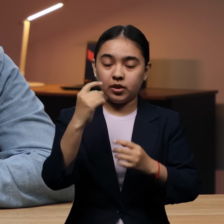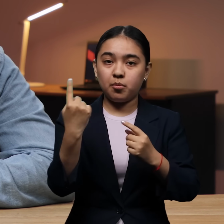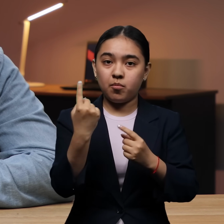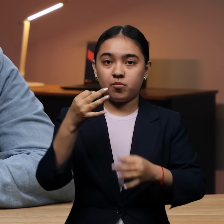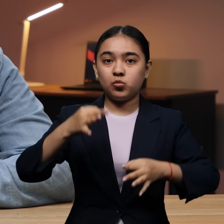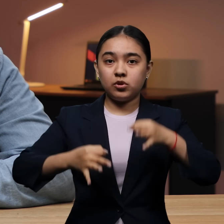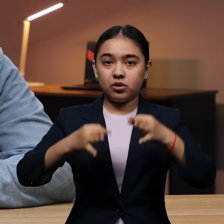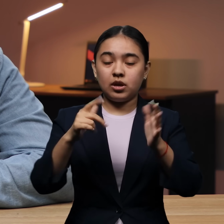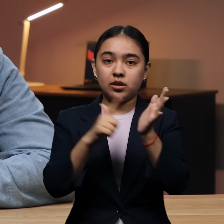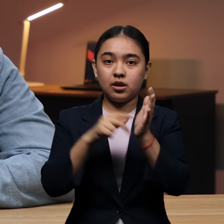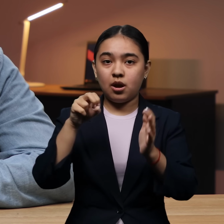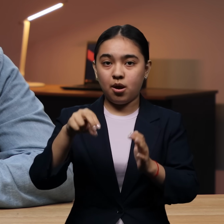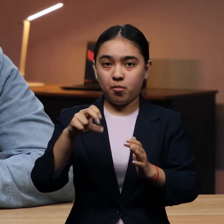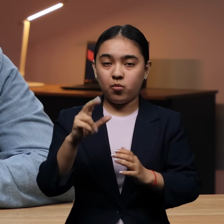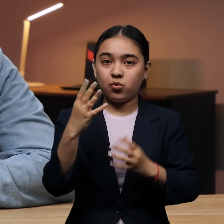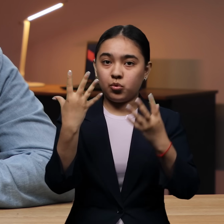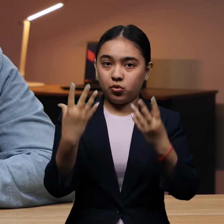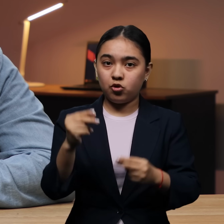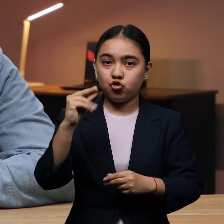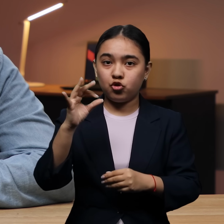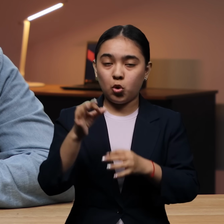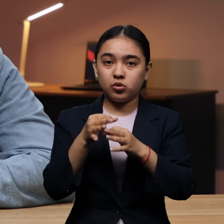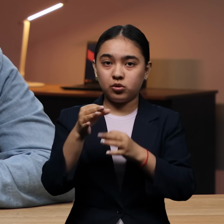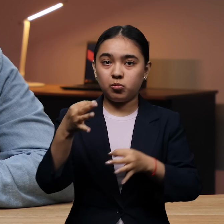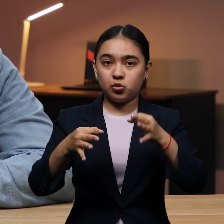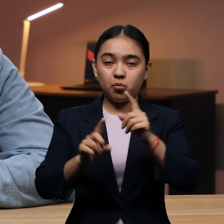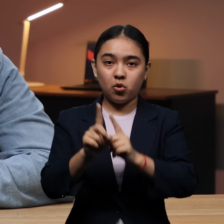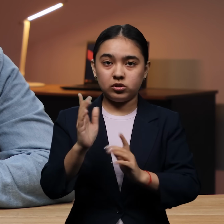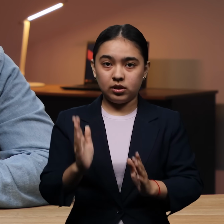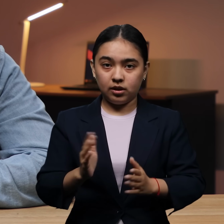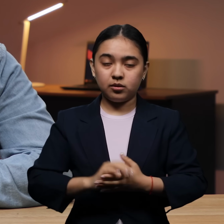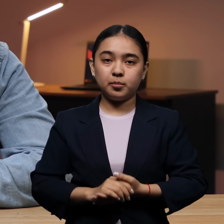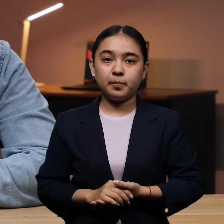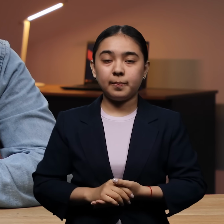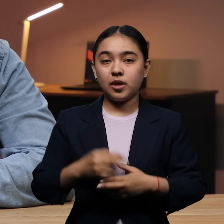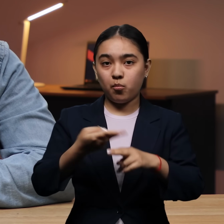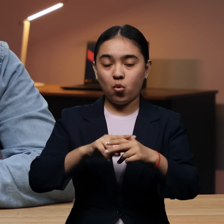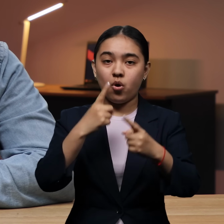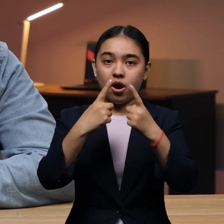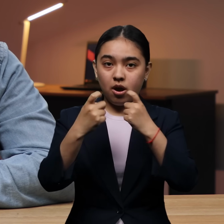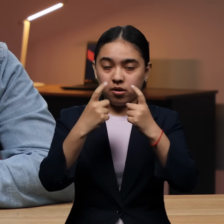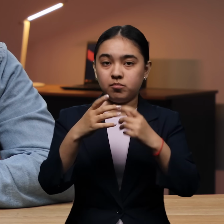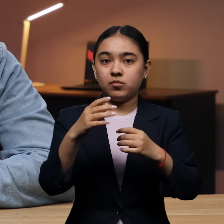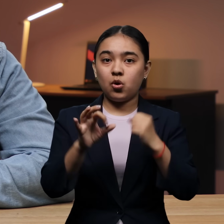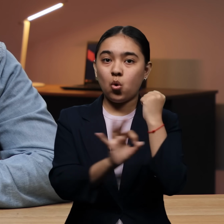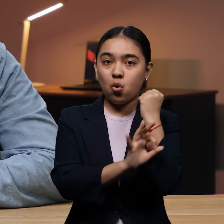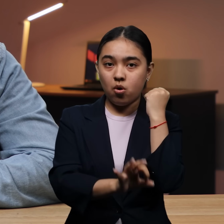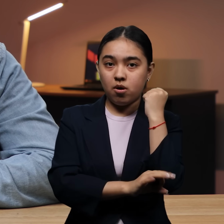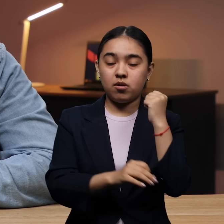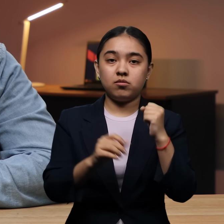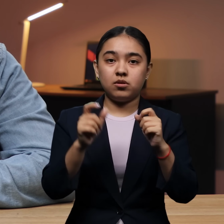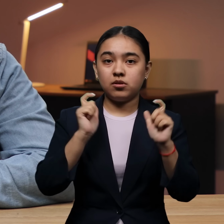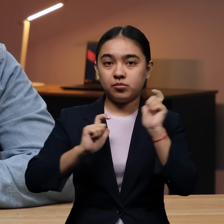sud jarayonlari 7 aprel kuni Chiroqchi tuman sudida boshlandi. Bu xabarlar fonida Qo'qon davlat